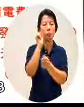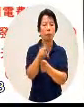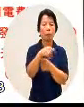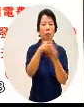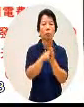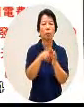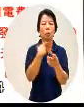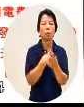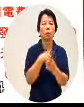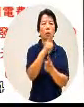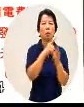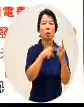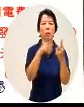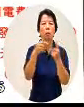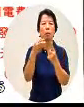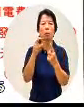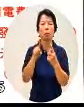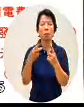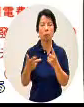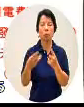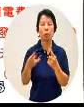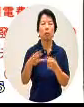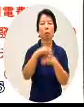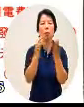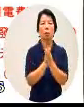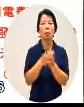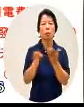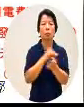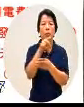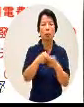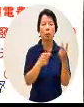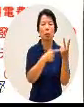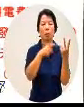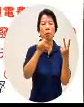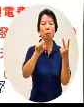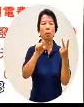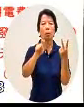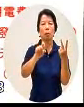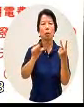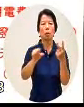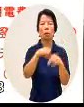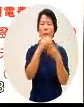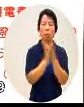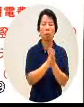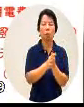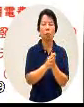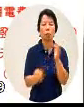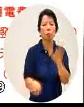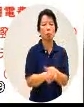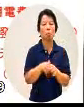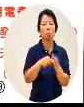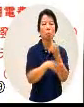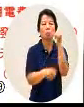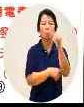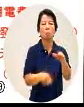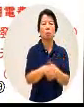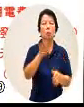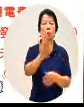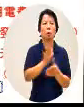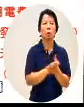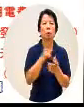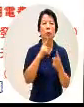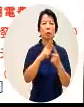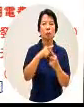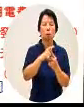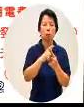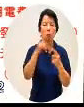一三我們賣給他呢二點一五那我跟各位報告二點一五也是違法的經濟部人員局公佈最